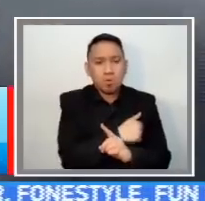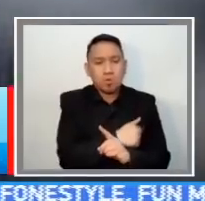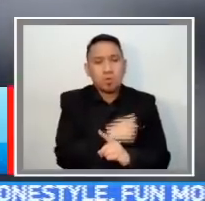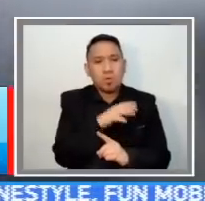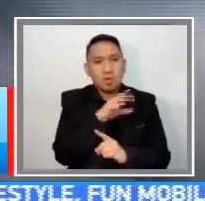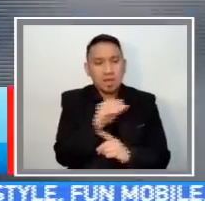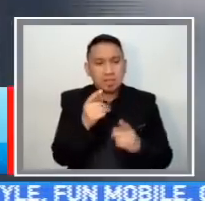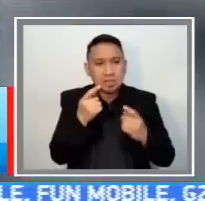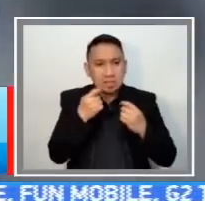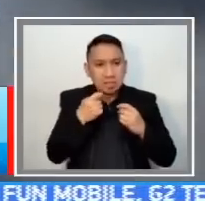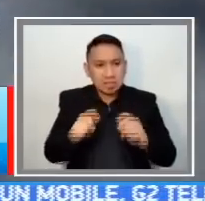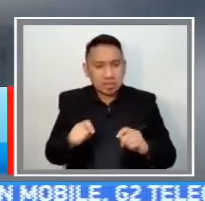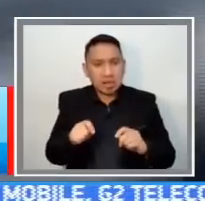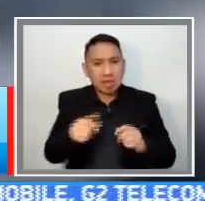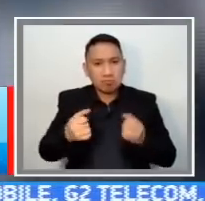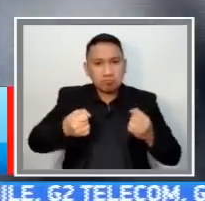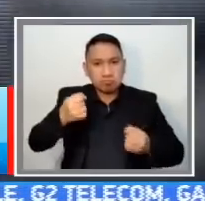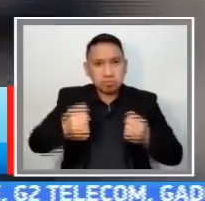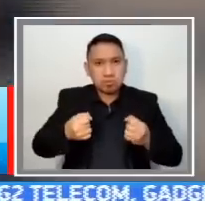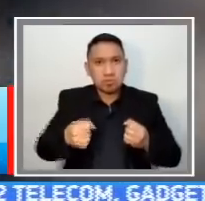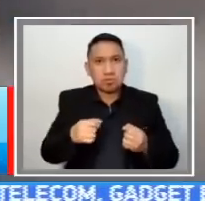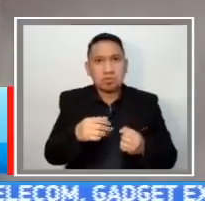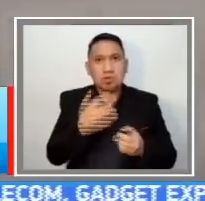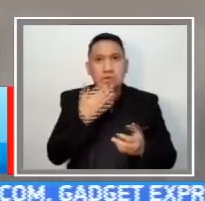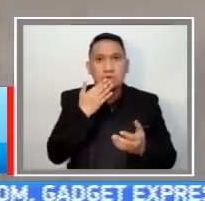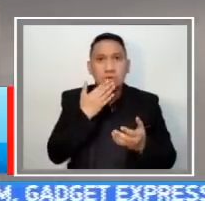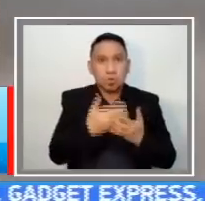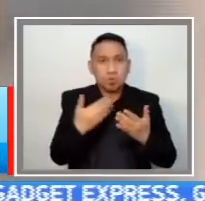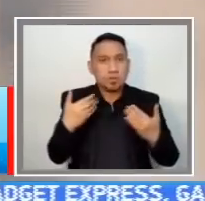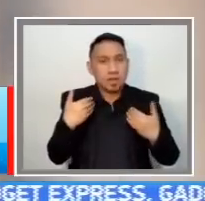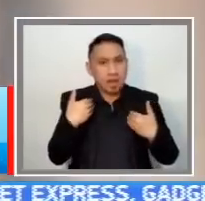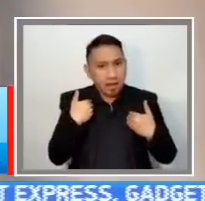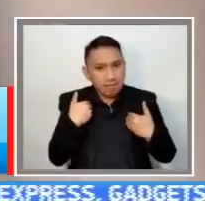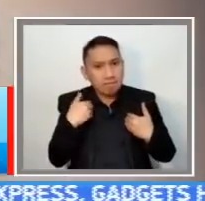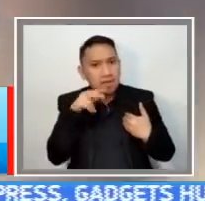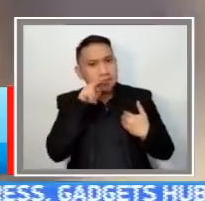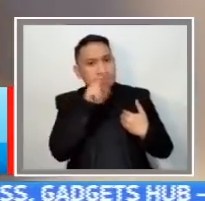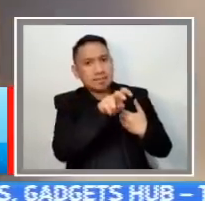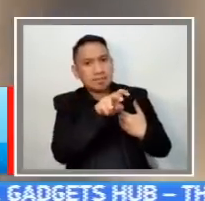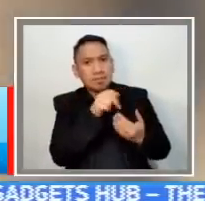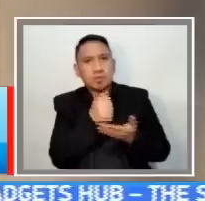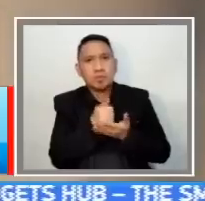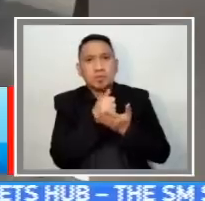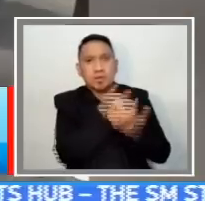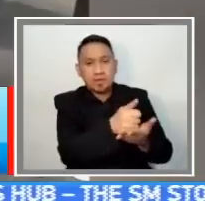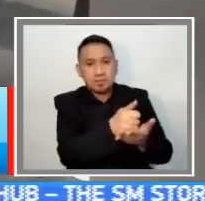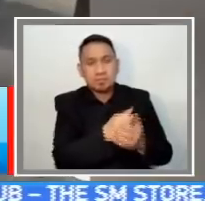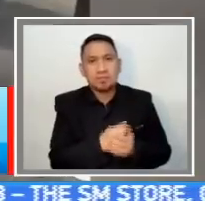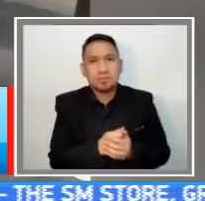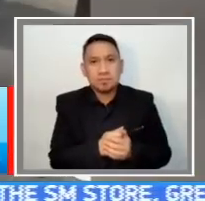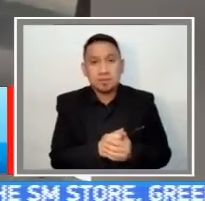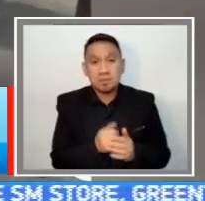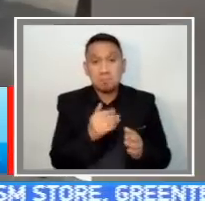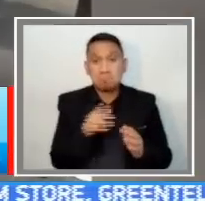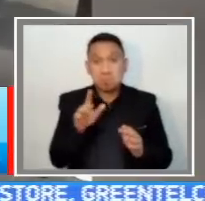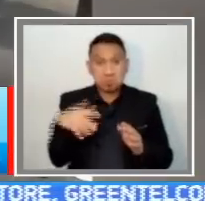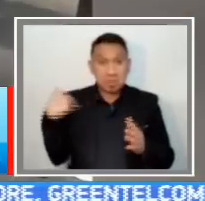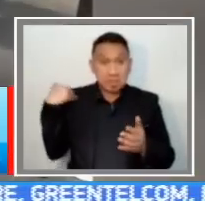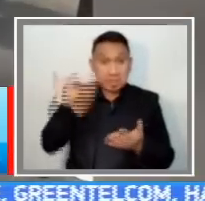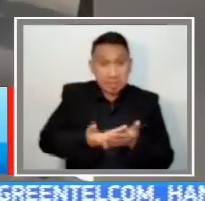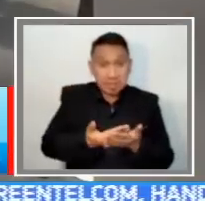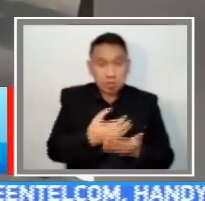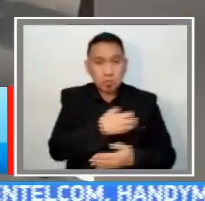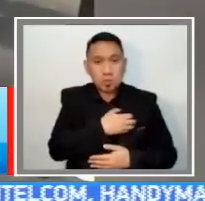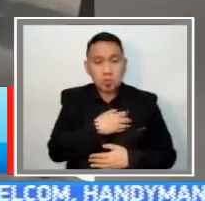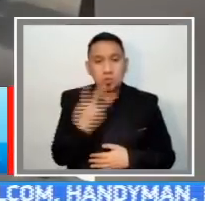ang mag-asawa. Mabuti na lang may mga nakakita at tumulong sa kanila. Bago pa man dumating ang mga otoridad, nakatakas na ang